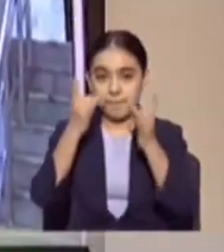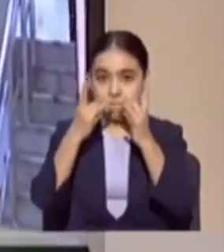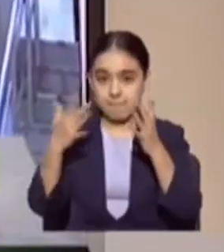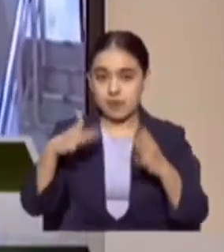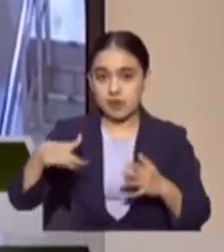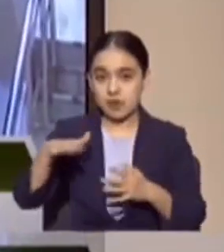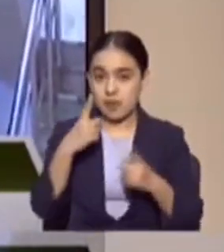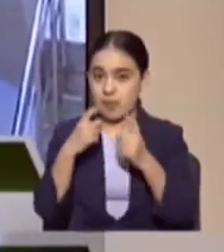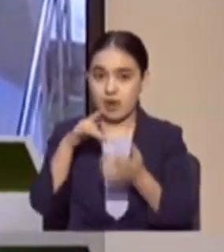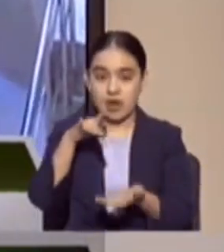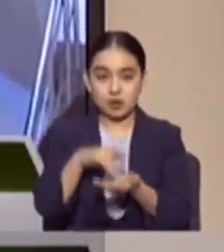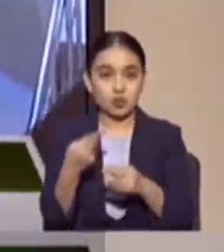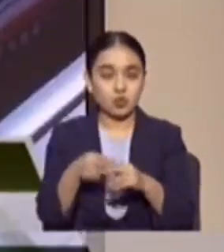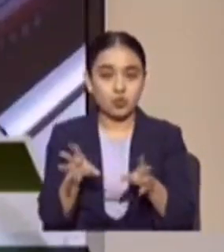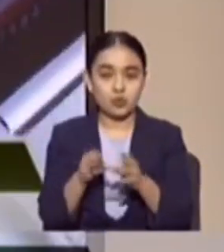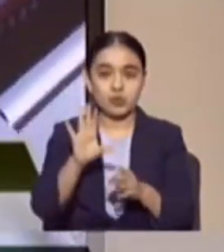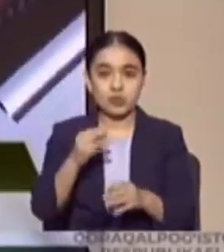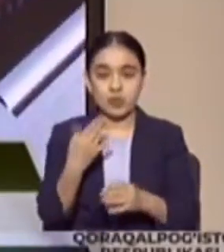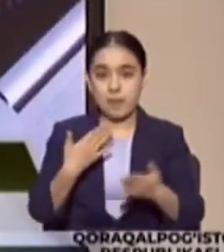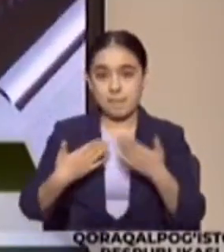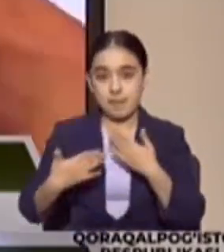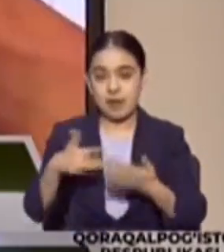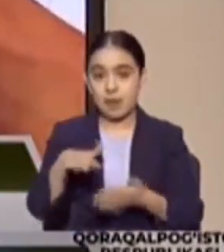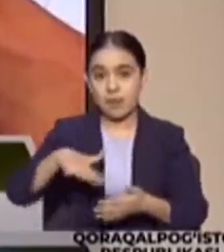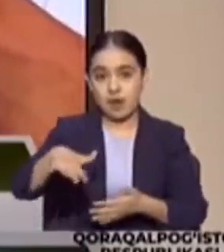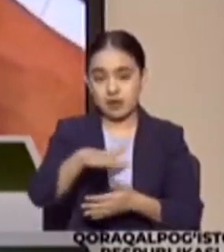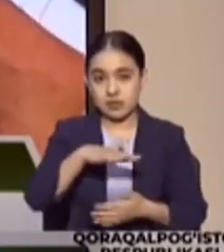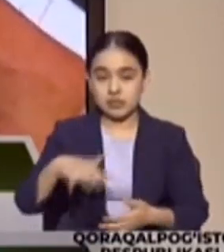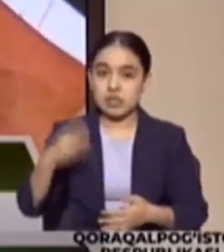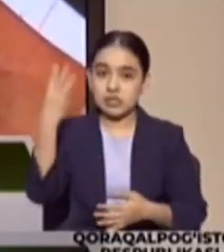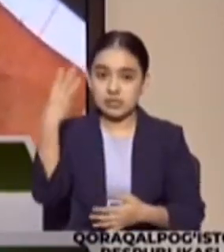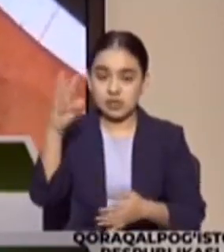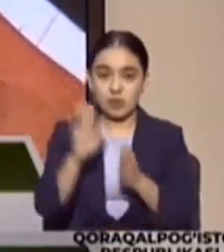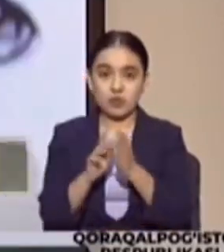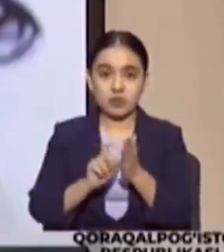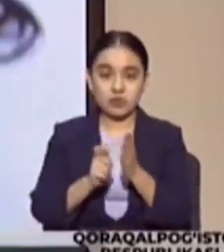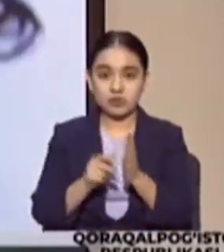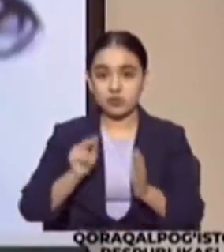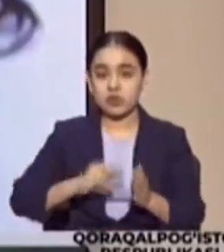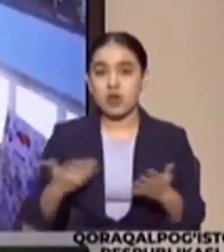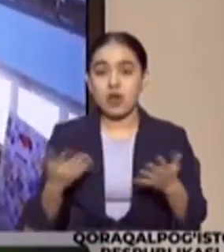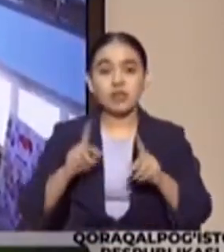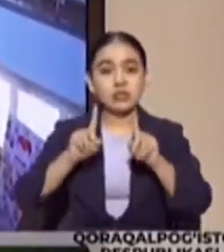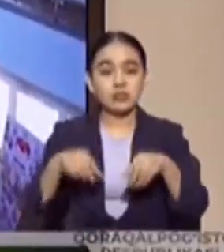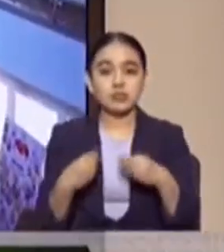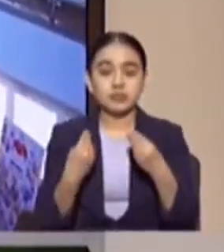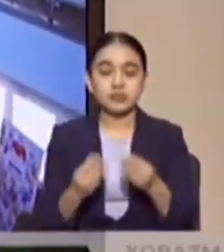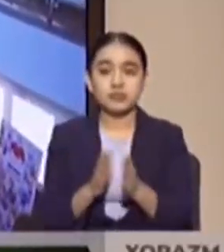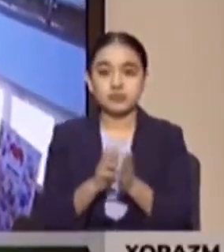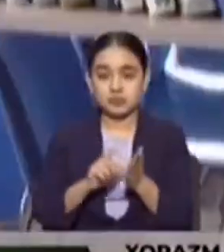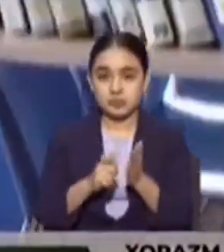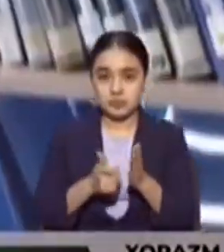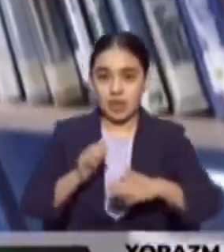o'chog'i, ma'lumotlar markazi va shu bilan birga ijtimoiy muloqotlar maydoni hamdir. Zamonaviy kutubxonachilik ishida qanday talablar qo'yilgan?